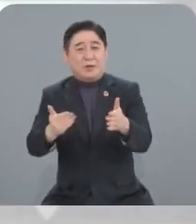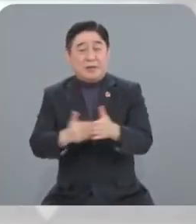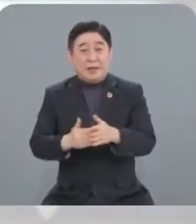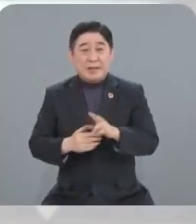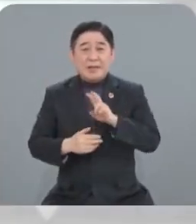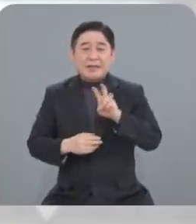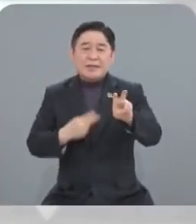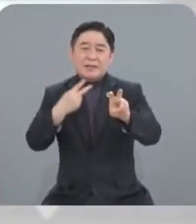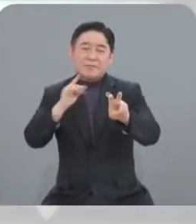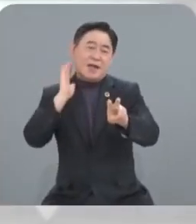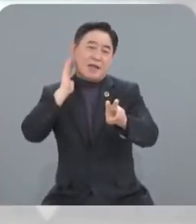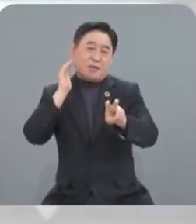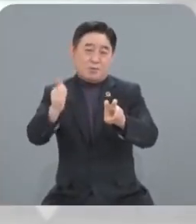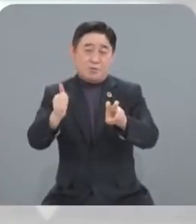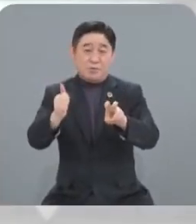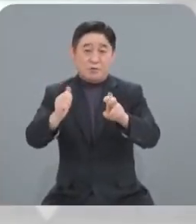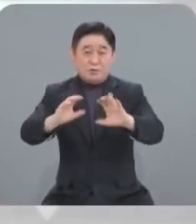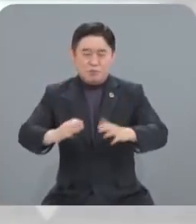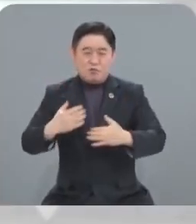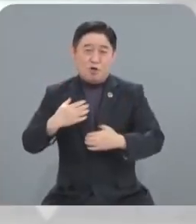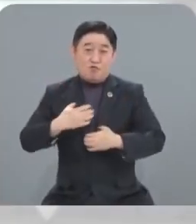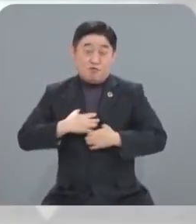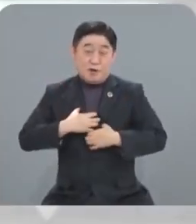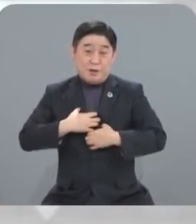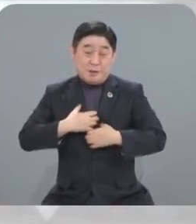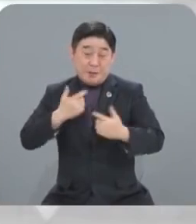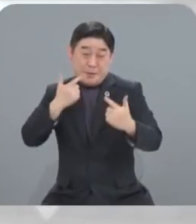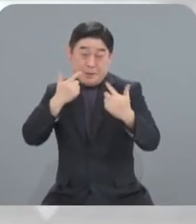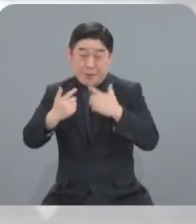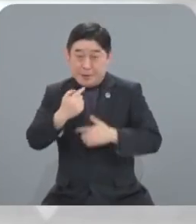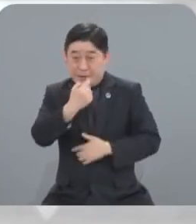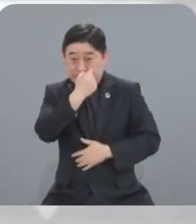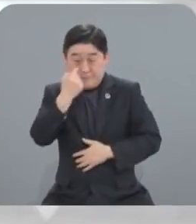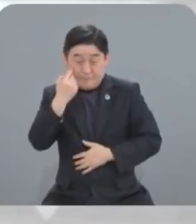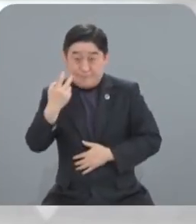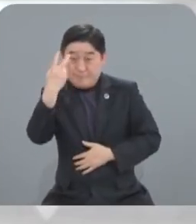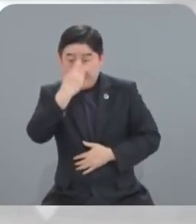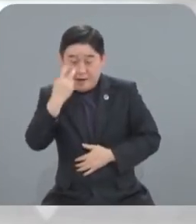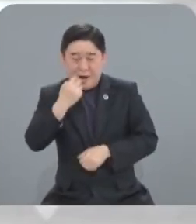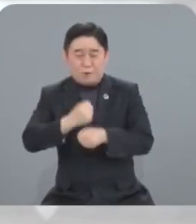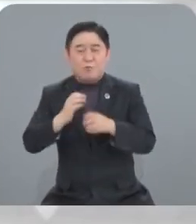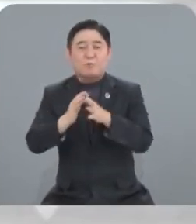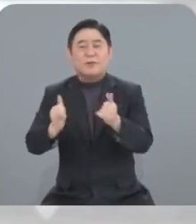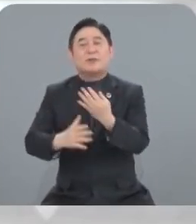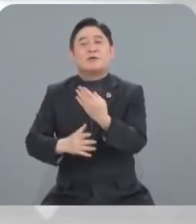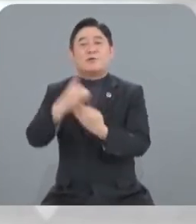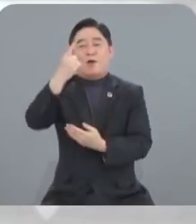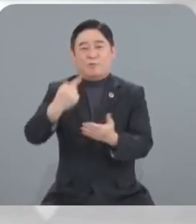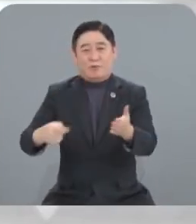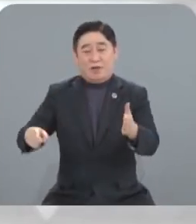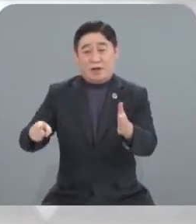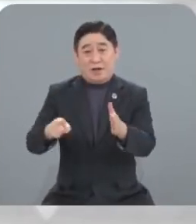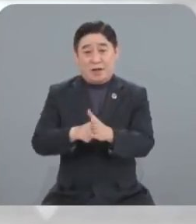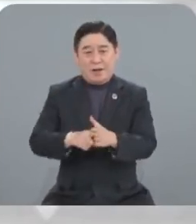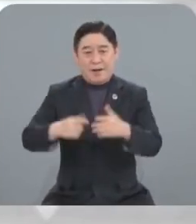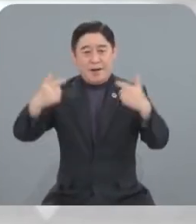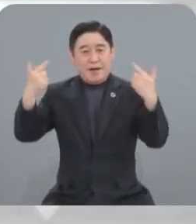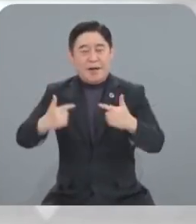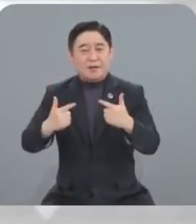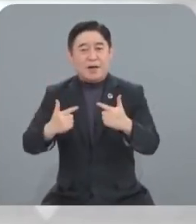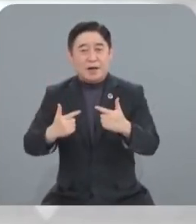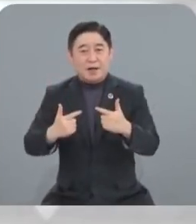20대 대통령은 국가 외기 본질을 정확히 진단하고 국민통합을 위에 항상